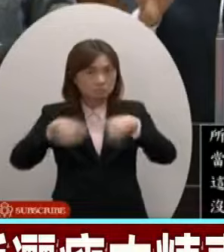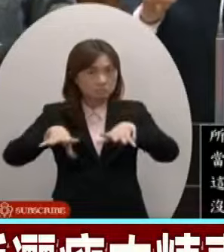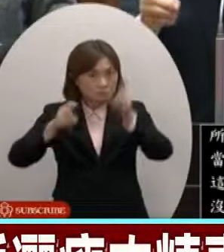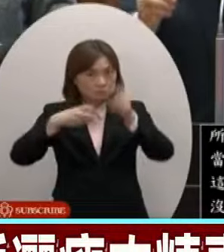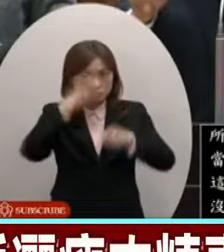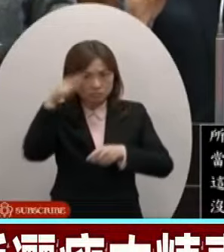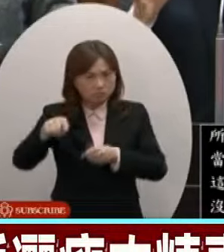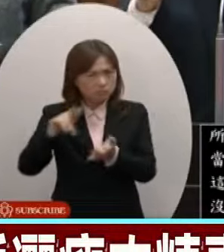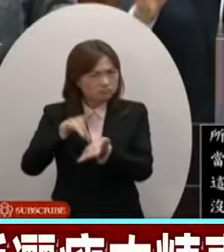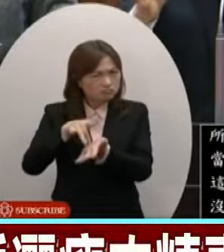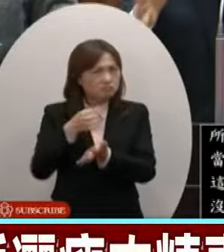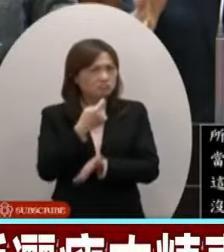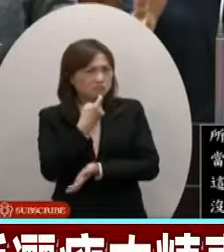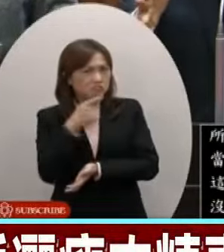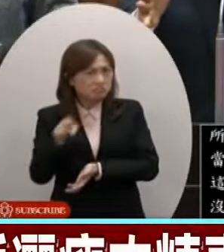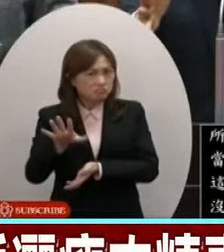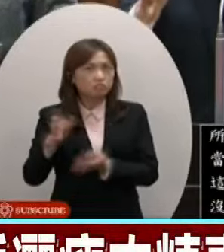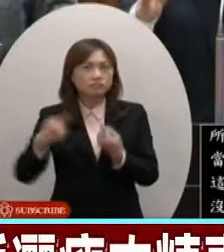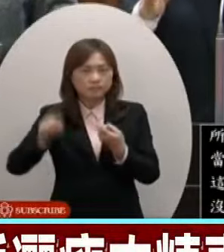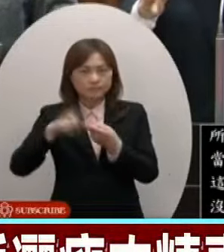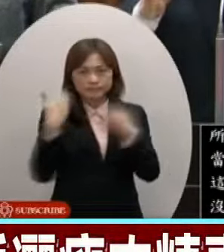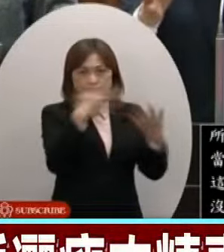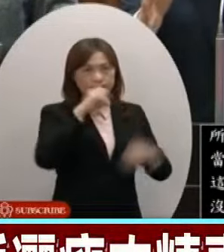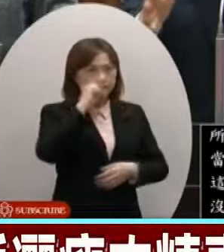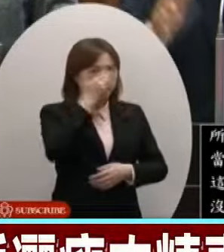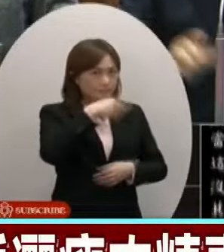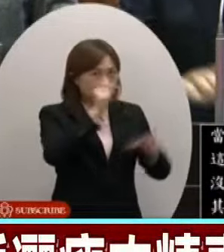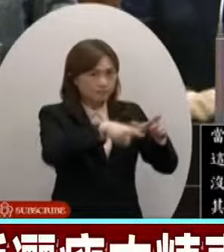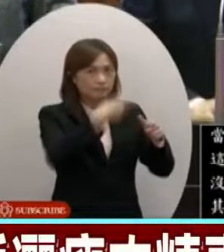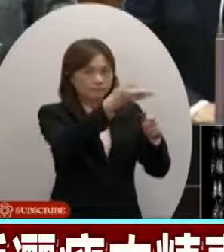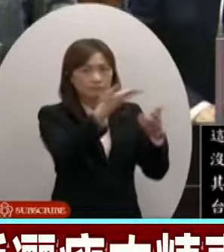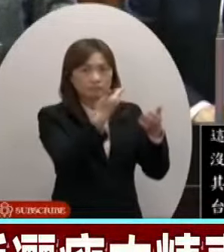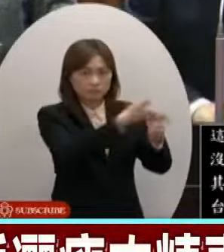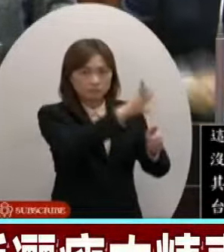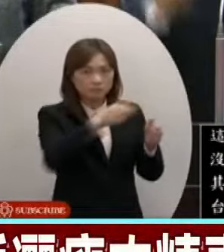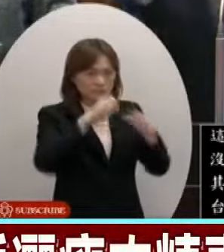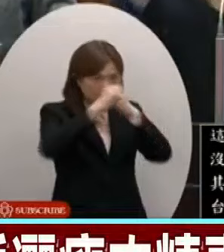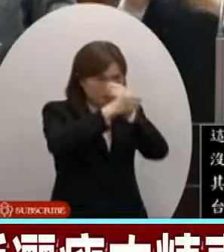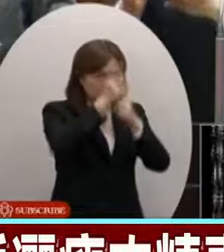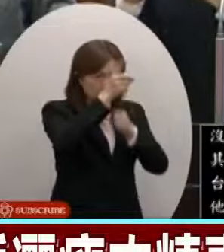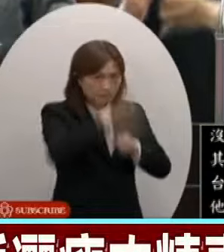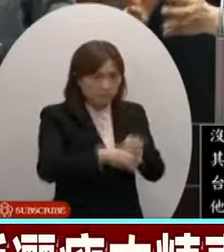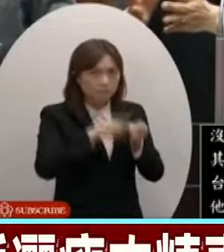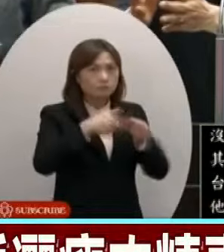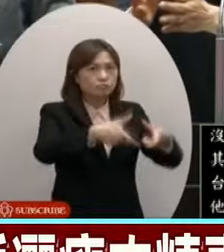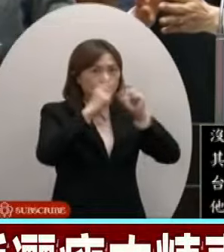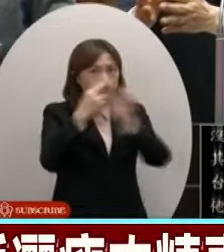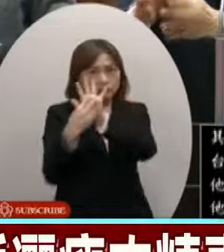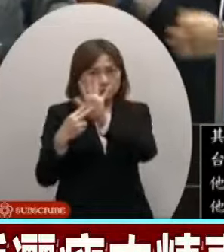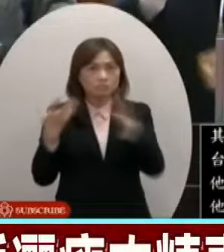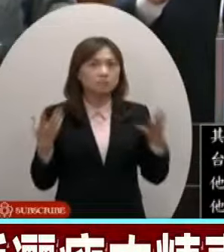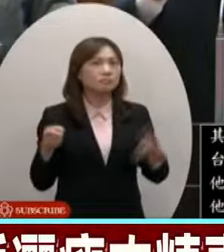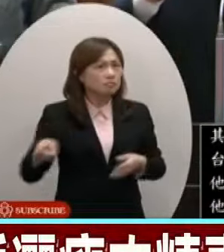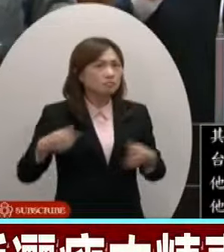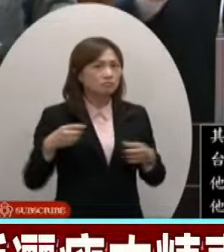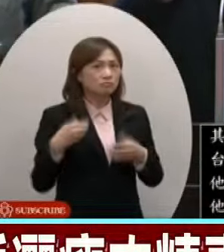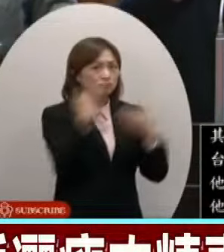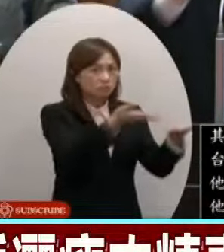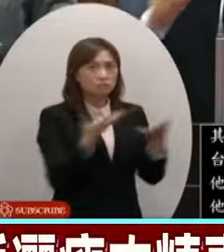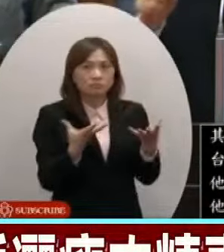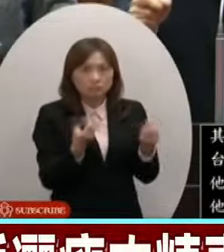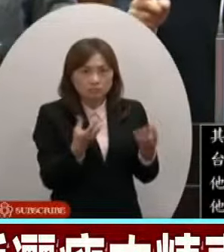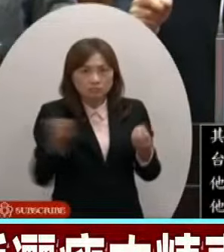在傍晚五点左右才上台质询，所以大部分媒体都已经不理他了，所以他在这个新闻的曝光度上面很低。但我建